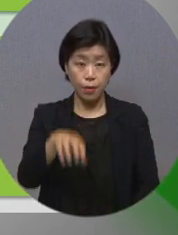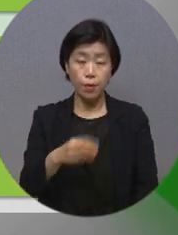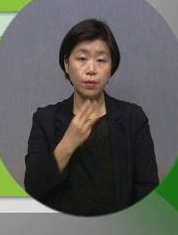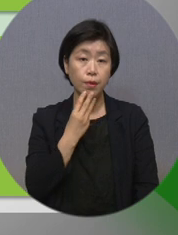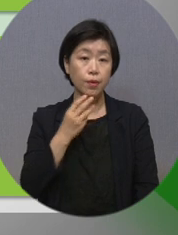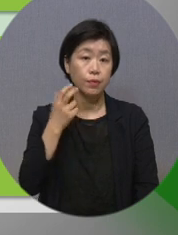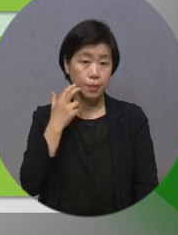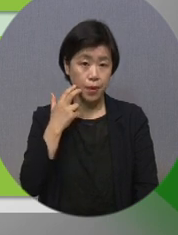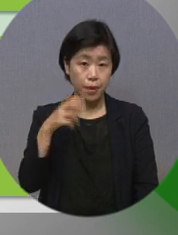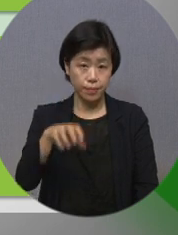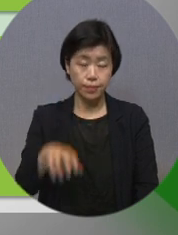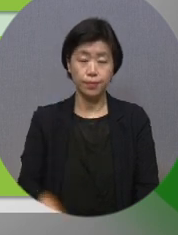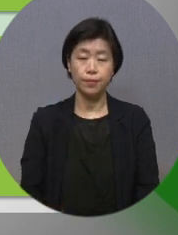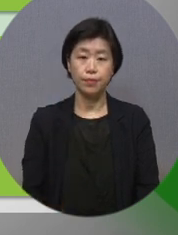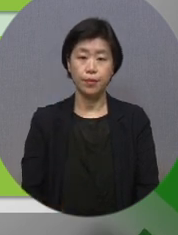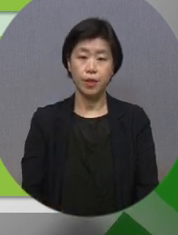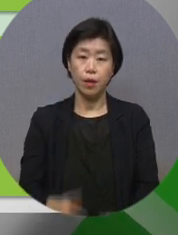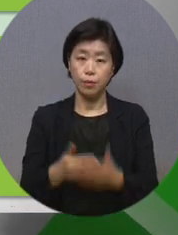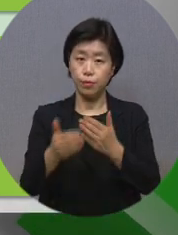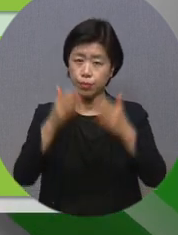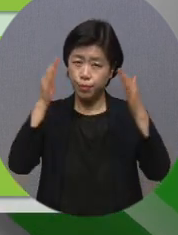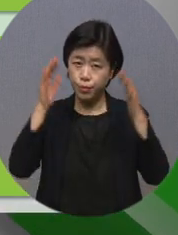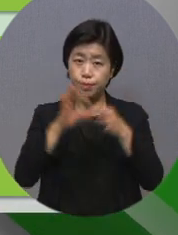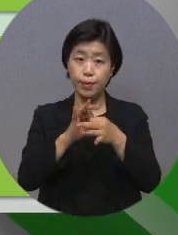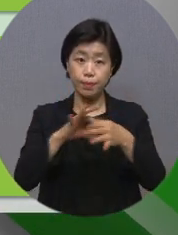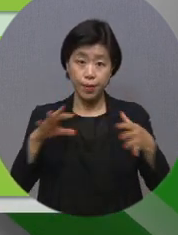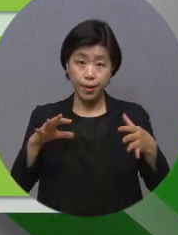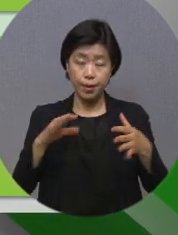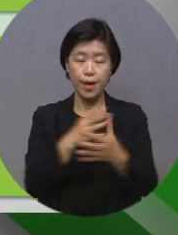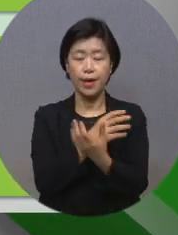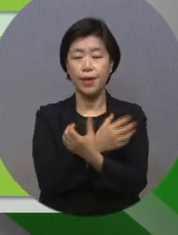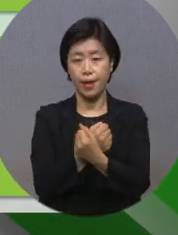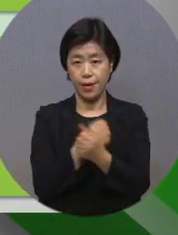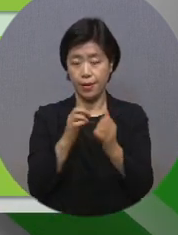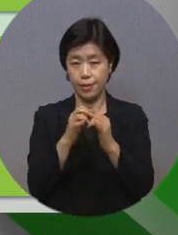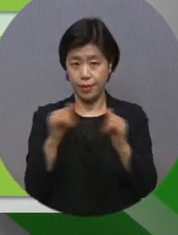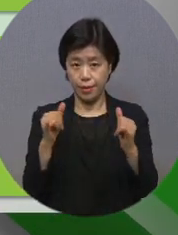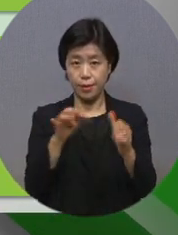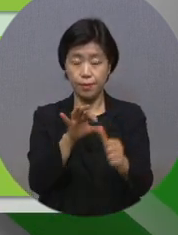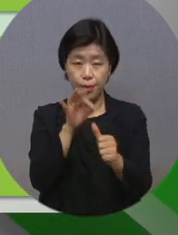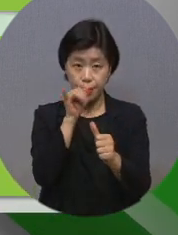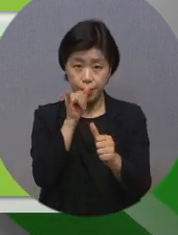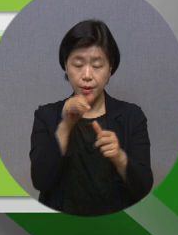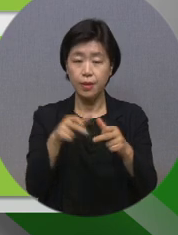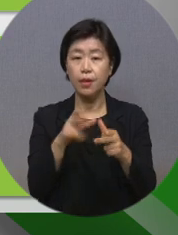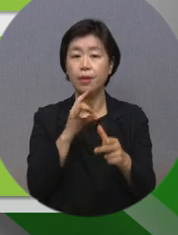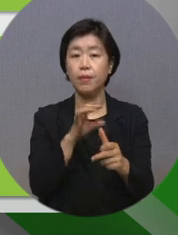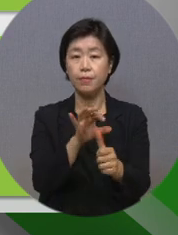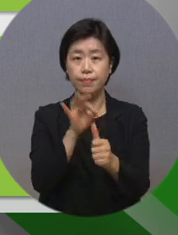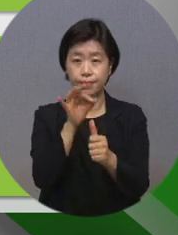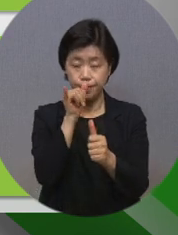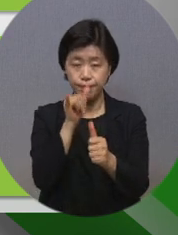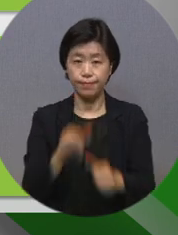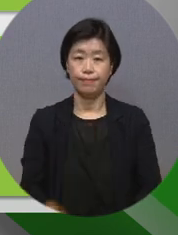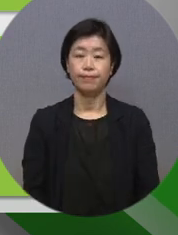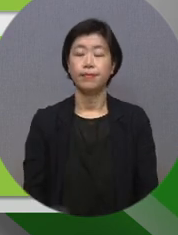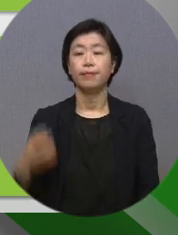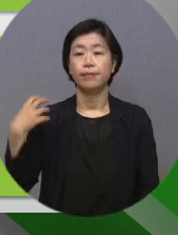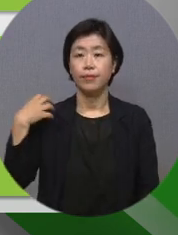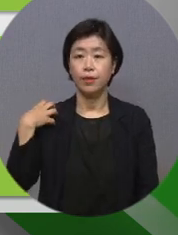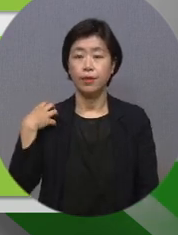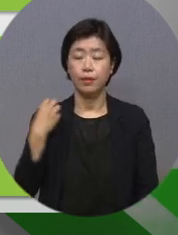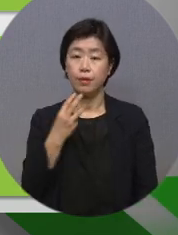송파구입니다. 경력과 학력은 무관하며 계약직을 채용합니다. 장애인만 채용하며 담당 지사는